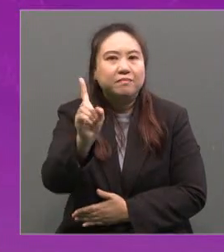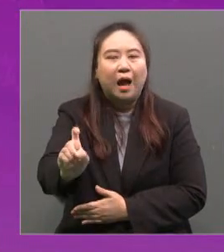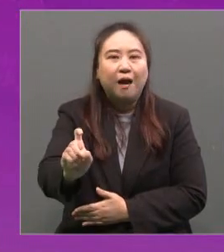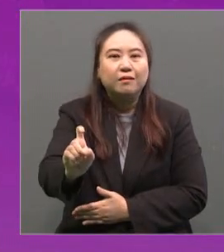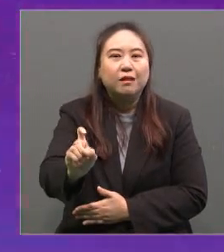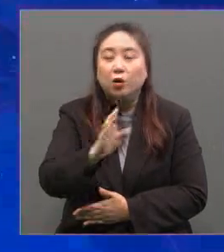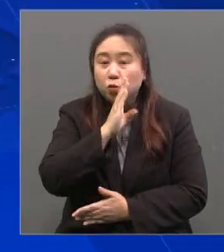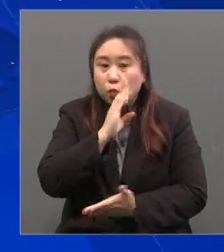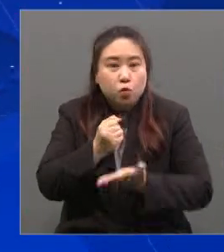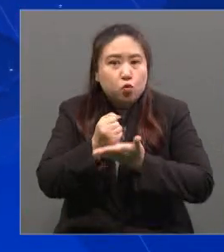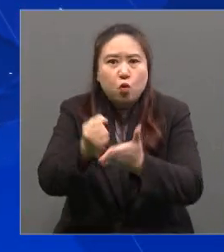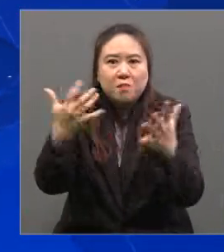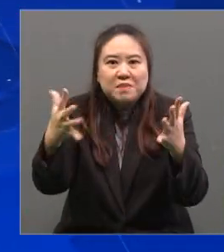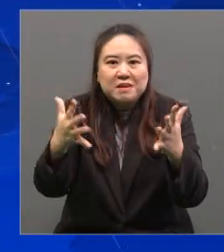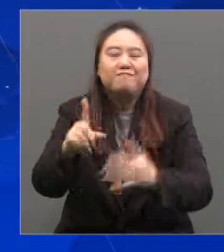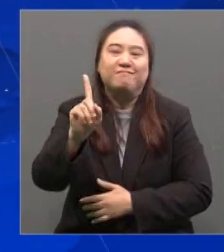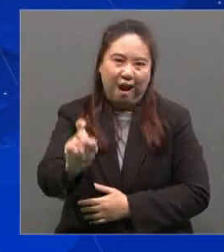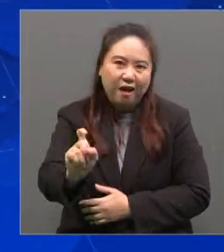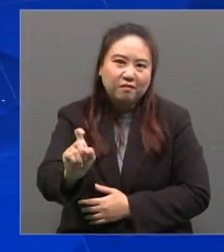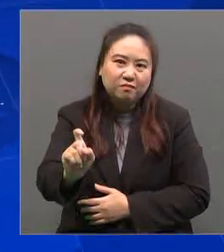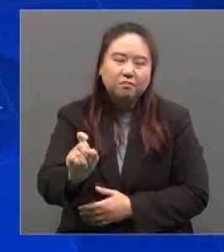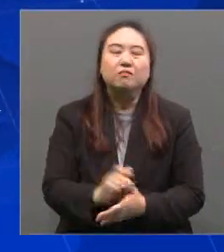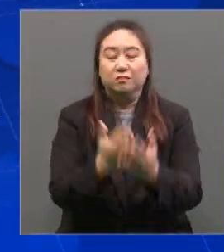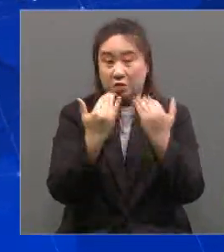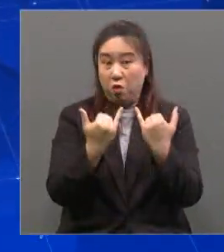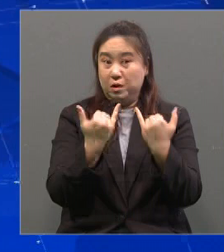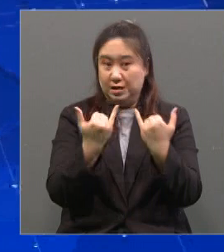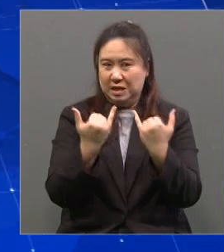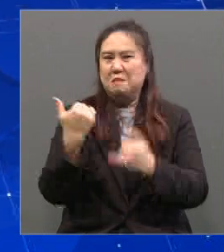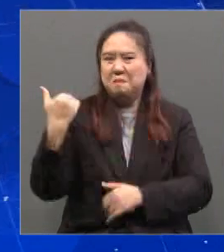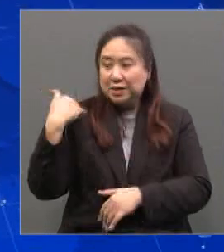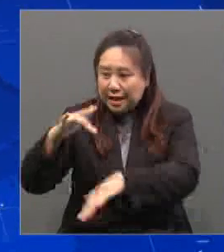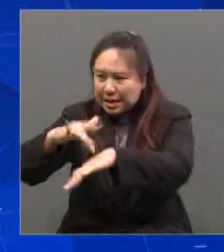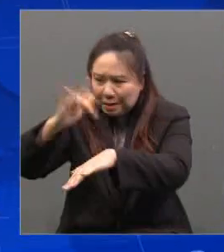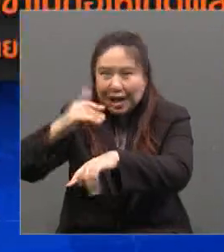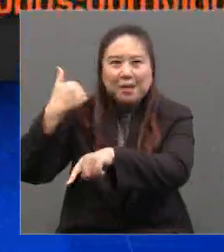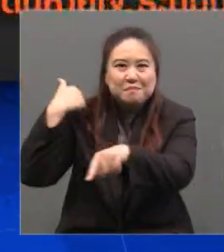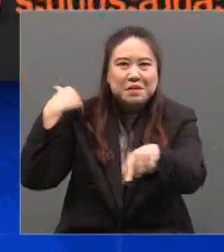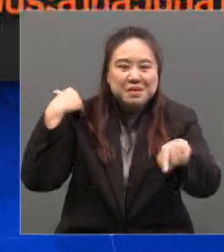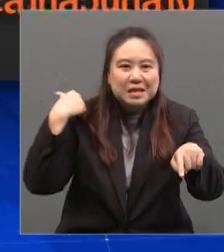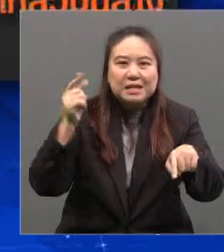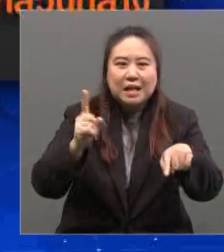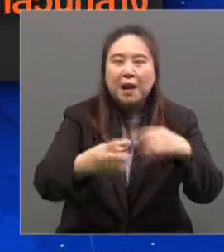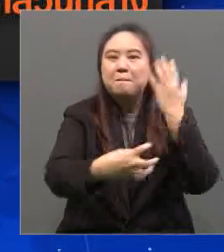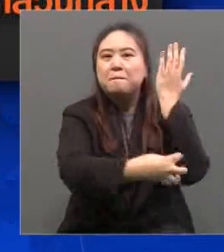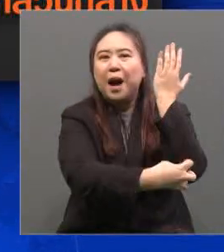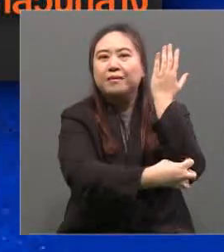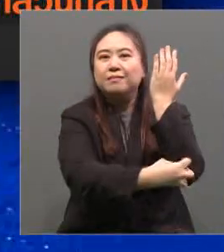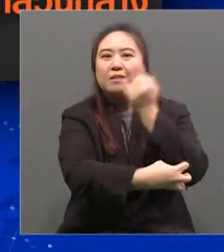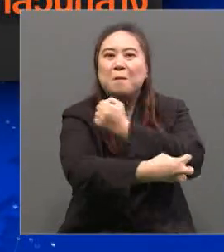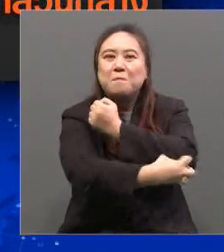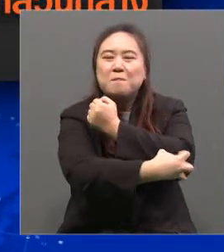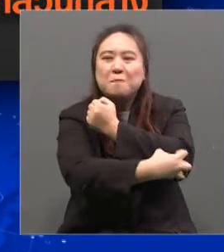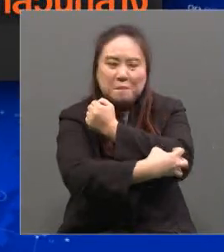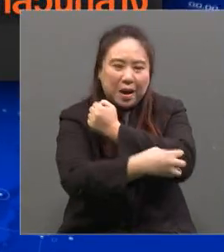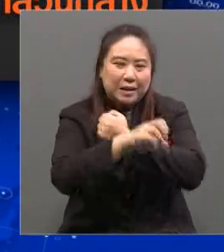าไม่ได้รับการช่วยเหลือได้อย่างทันท่วงทีและที่สำคัญเขาบอกว่ามันมีอยู่ในธรรมชาติด้วยนะคะพี่ป๋อง ก็คือ มันสำปะหลังอย่างเงี้ยค่ะ ใช่ ค่ะอั